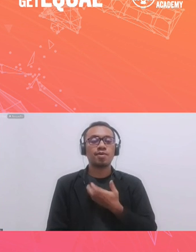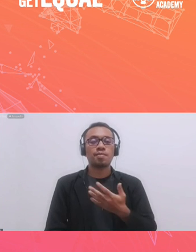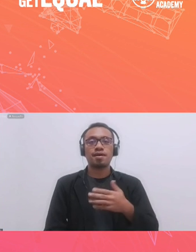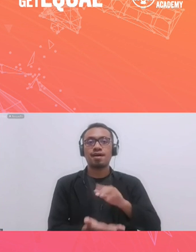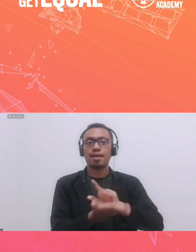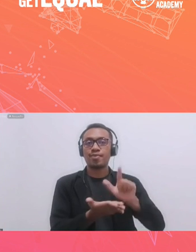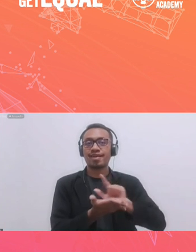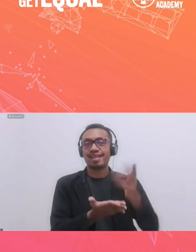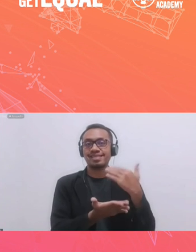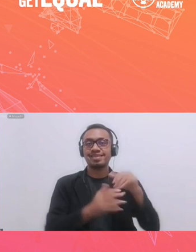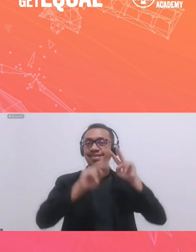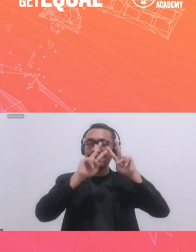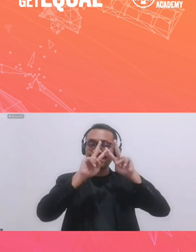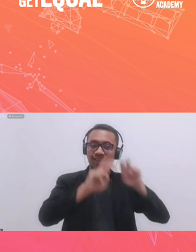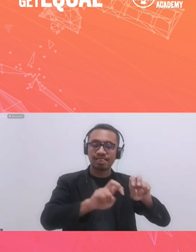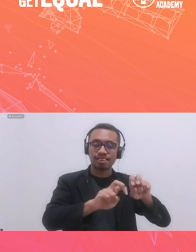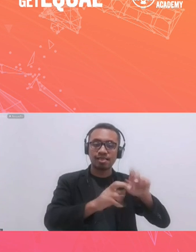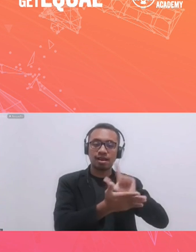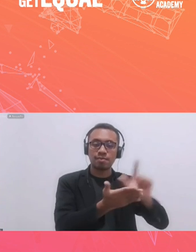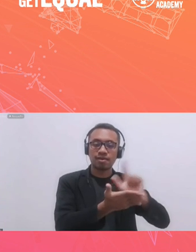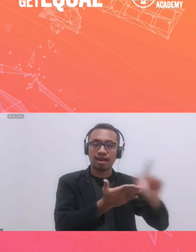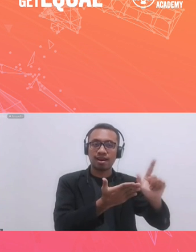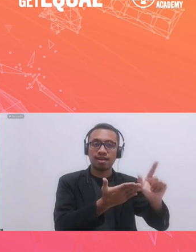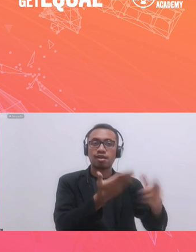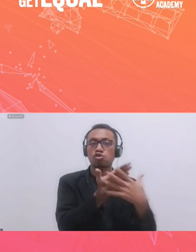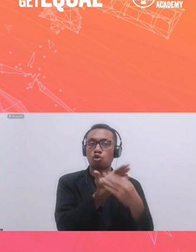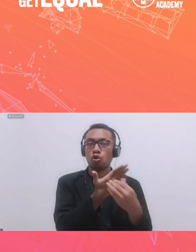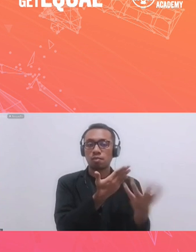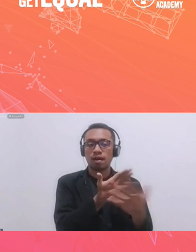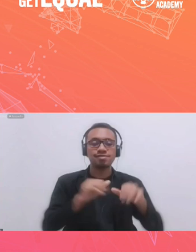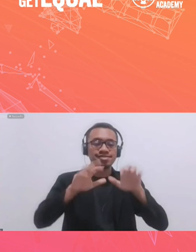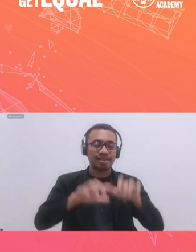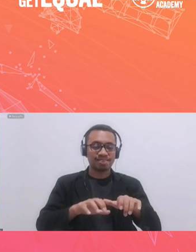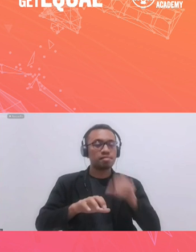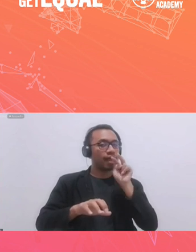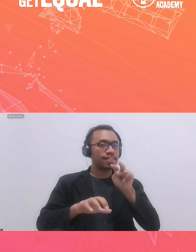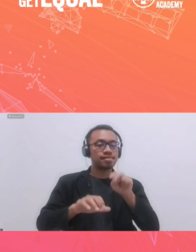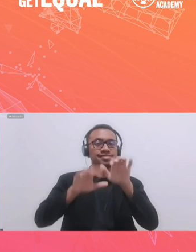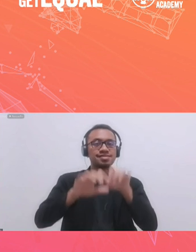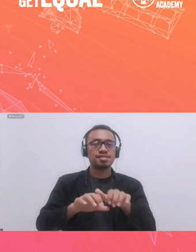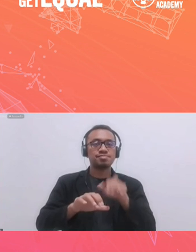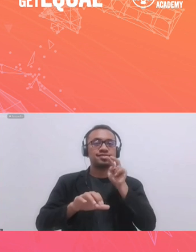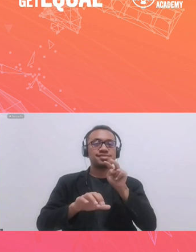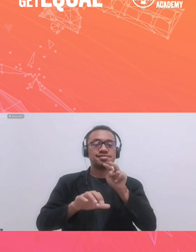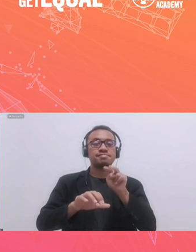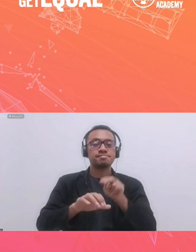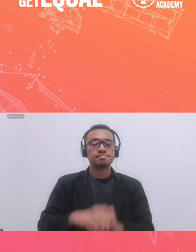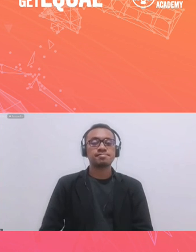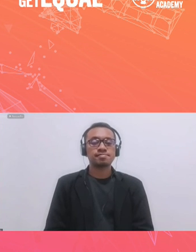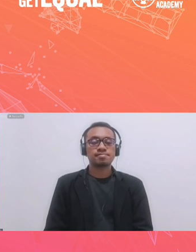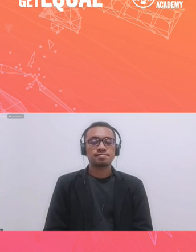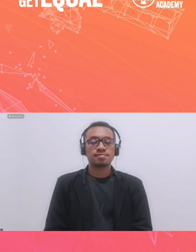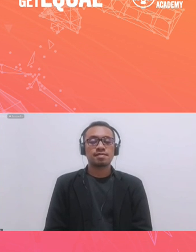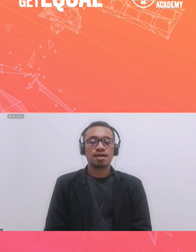dari riset kita yang tadi sudah disampaikan oleh Mbak Nazla, ada di kolom chat tadi, linknya sudah diberikan oleh teman-teman. Nanti silakan